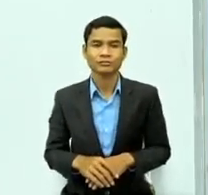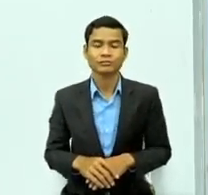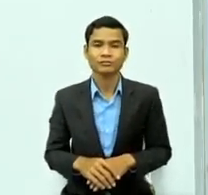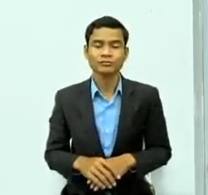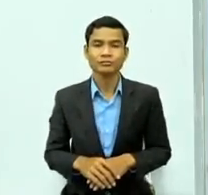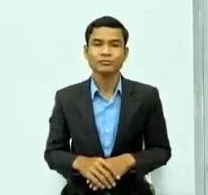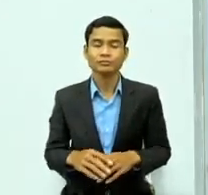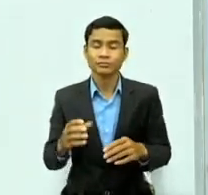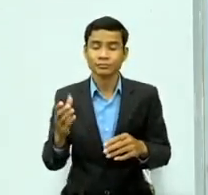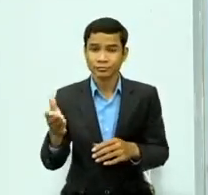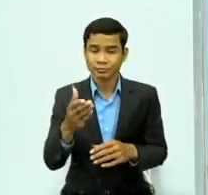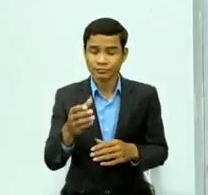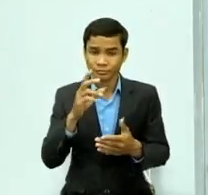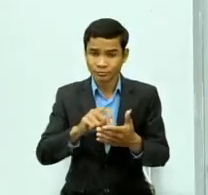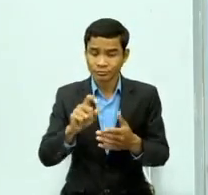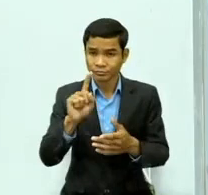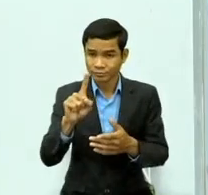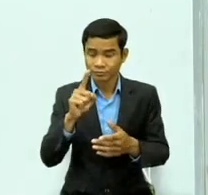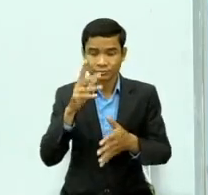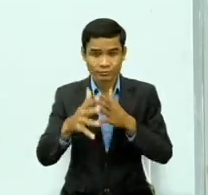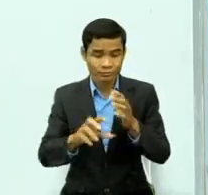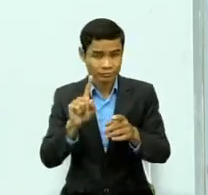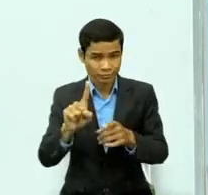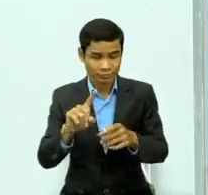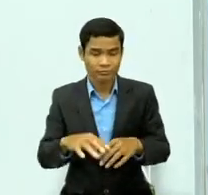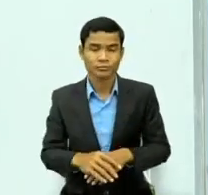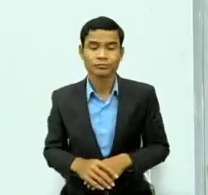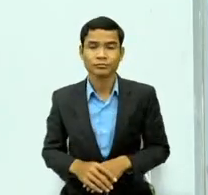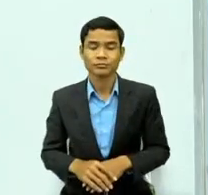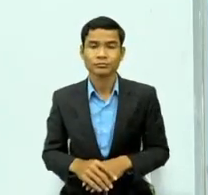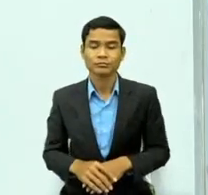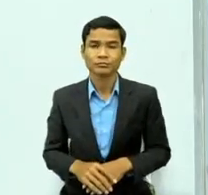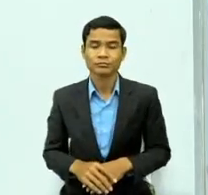ចាកូនសរសេរមួយមើលមួយកូន